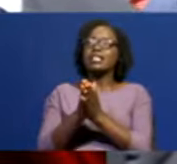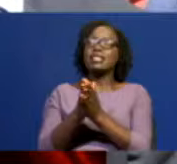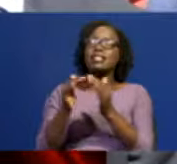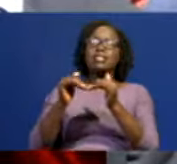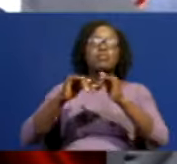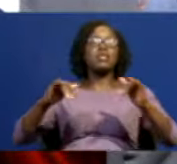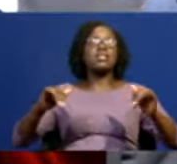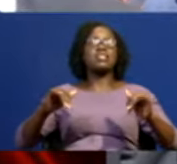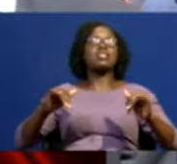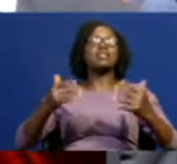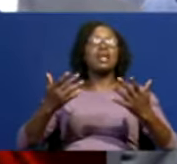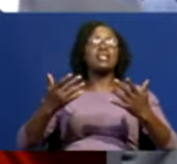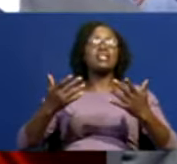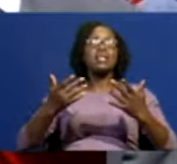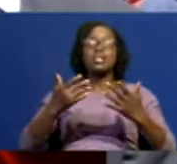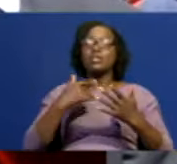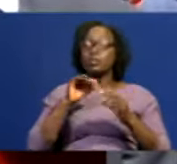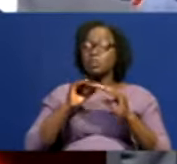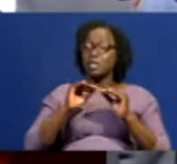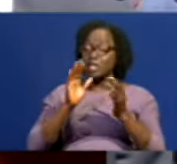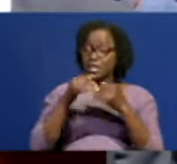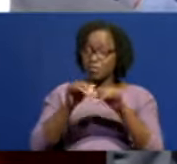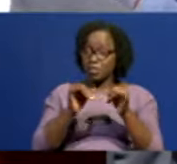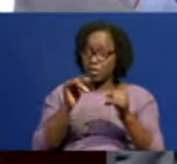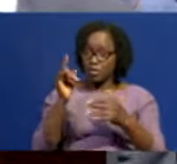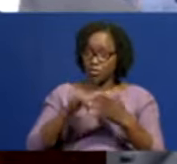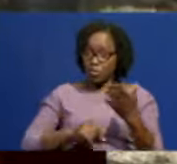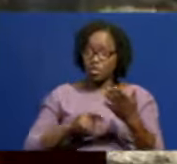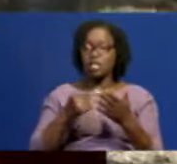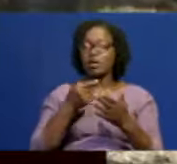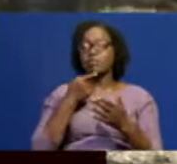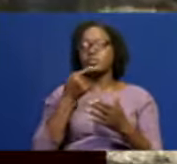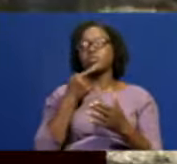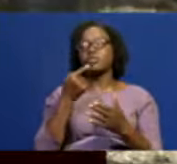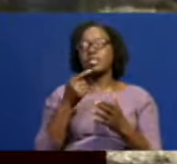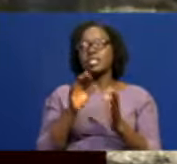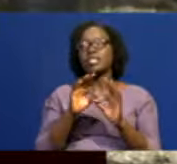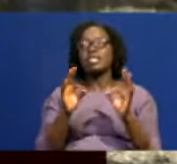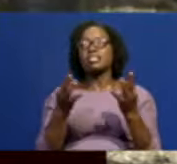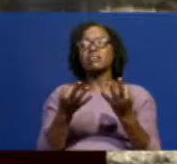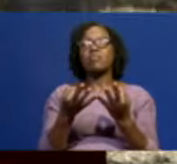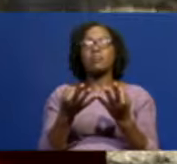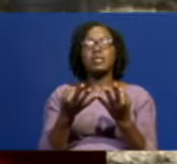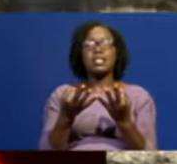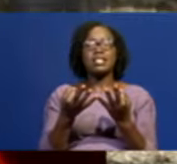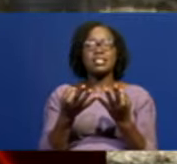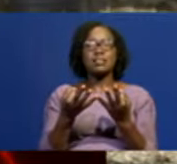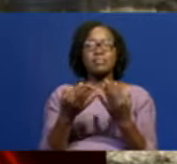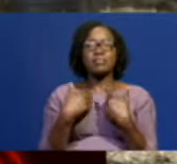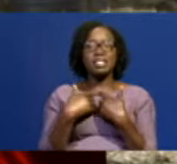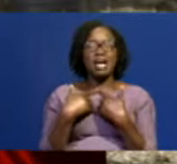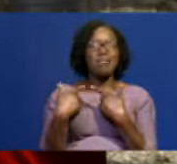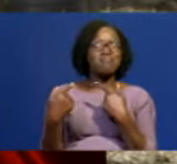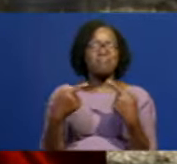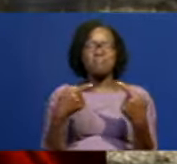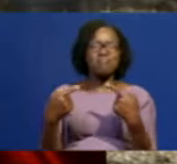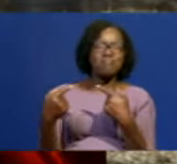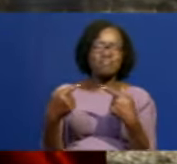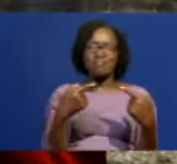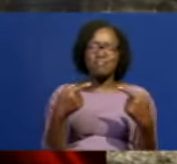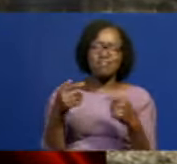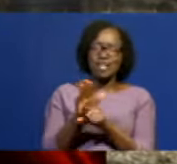na ile maneno wameambiwa, ndio sasa kesho tukue na wazee kama sisi. Familia ziko na mavita mingi sana.